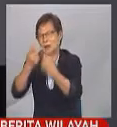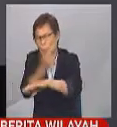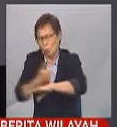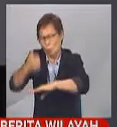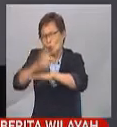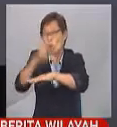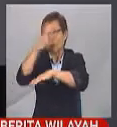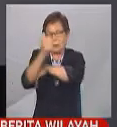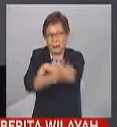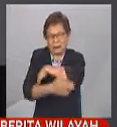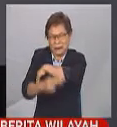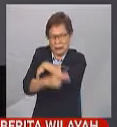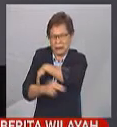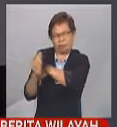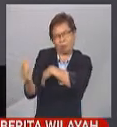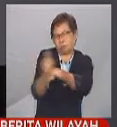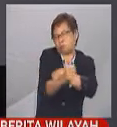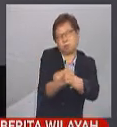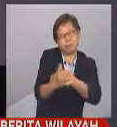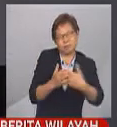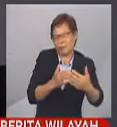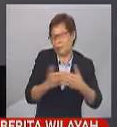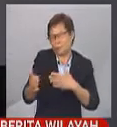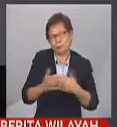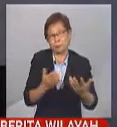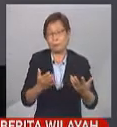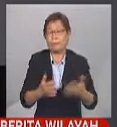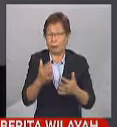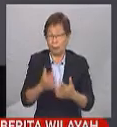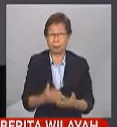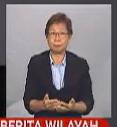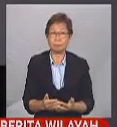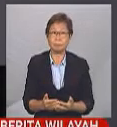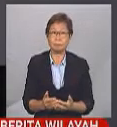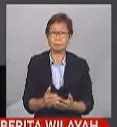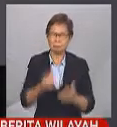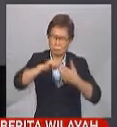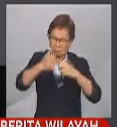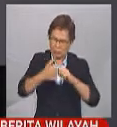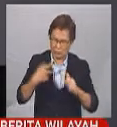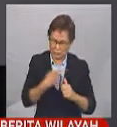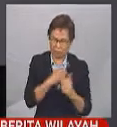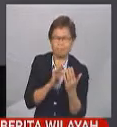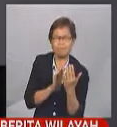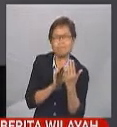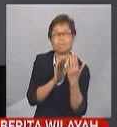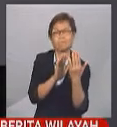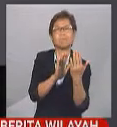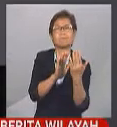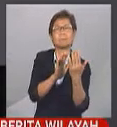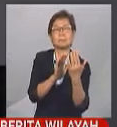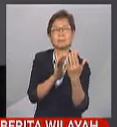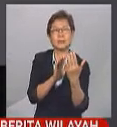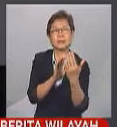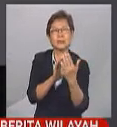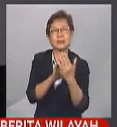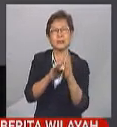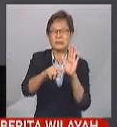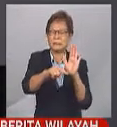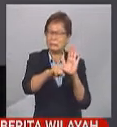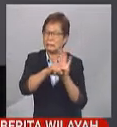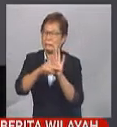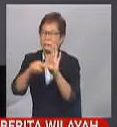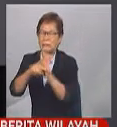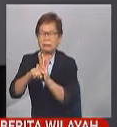lebih yang berkenaan krisis yang sedang pohon kita hadapi ini memberikan kesan pada